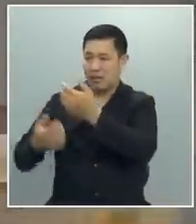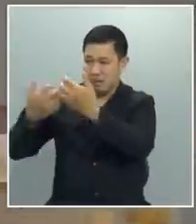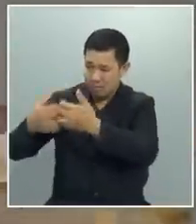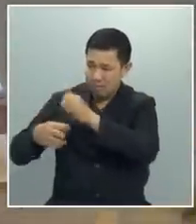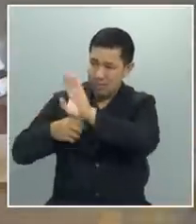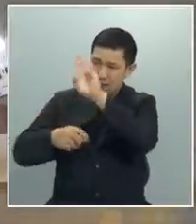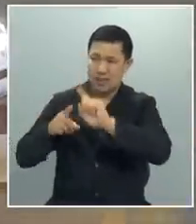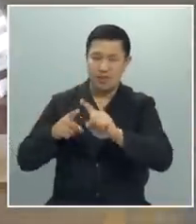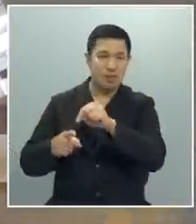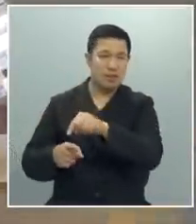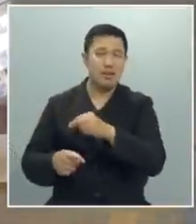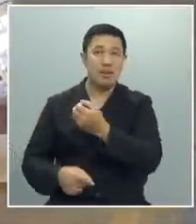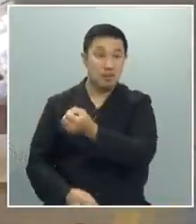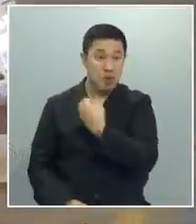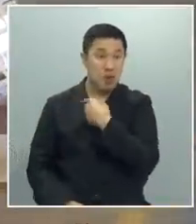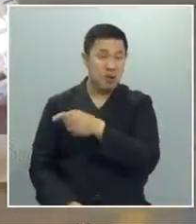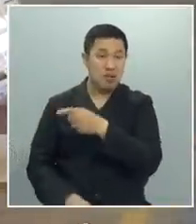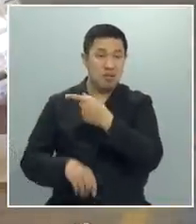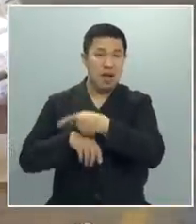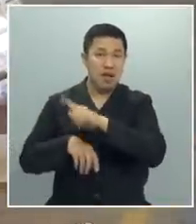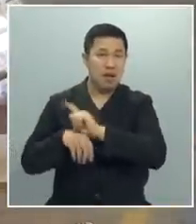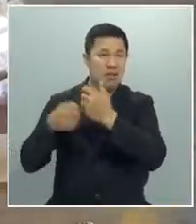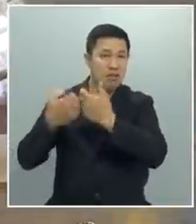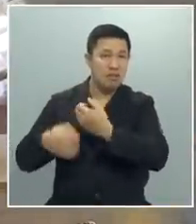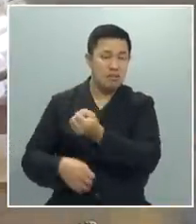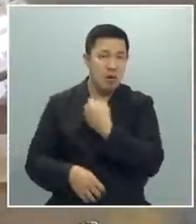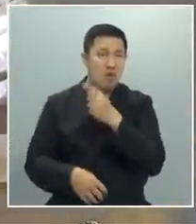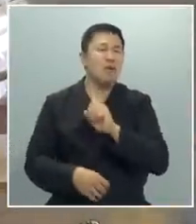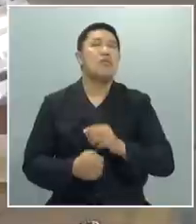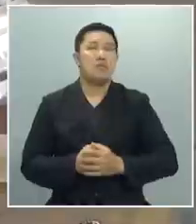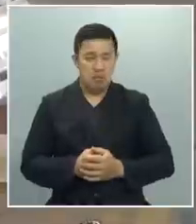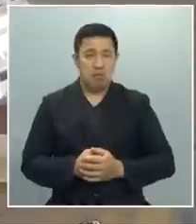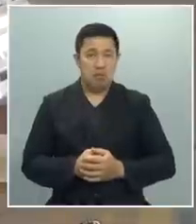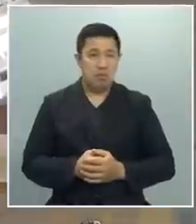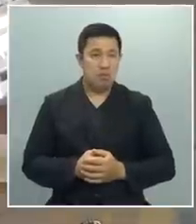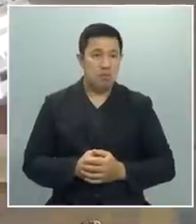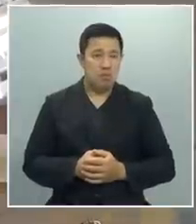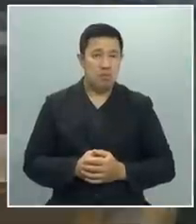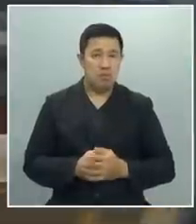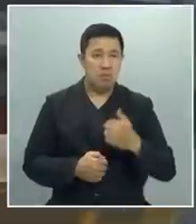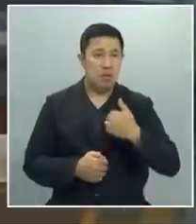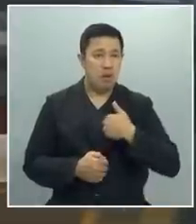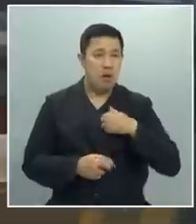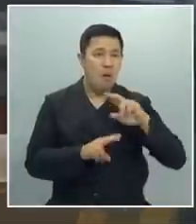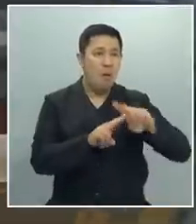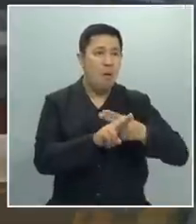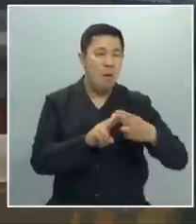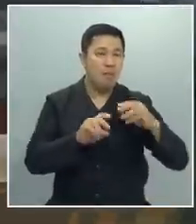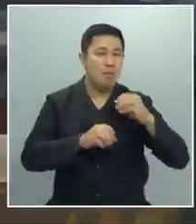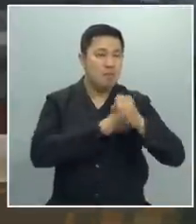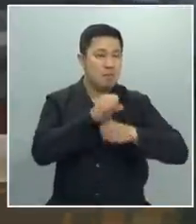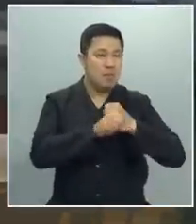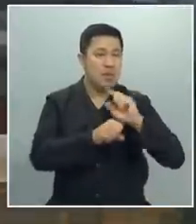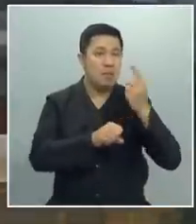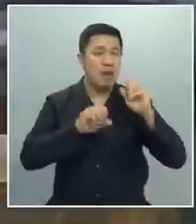เกรียงไกรเมื่อวานนี้บอกเลยนะครับท่านผู้ชมครับว่าผลที่ได้รับกลายเป็นของขวัญปีใหม่รัฐบาลตัด